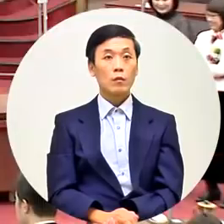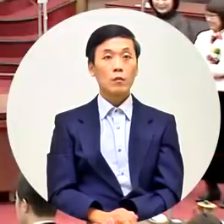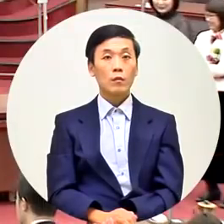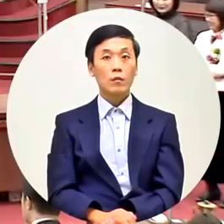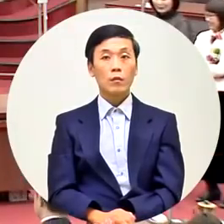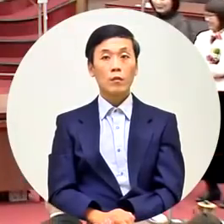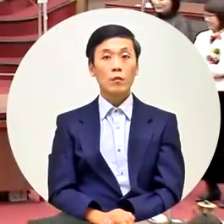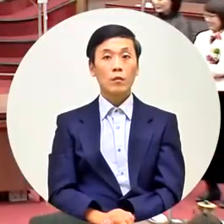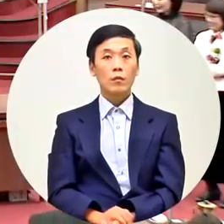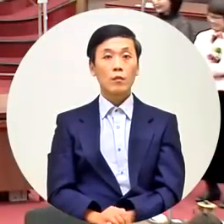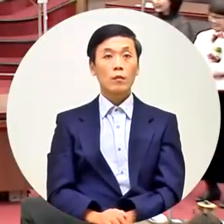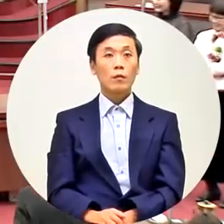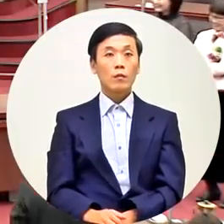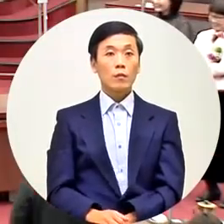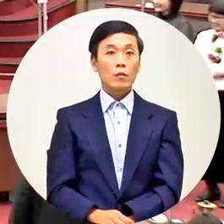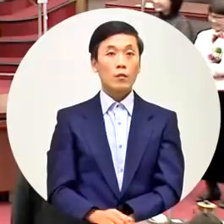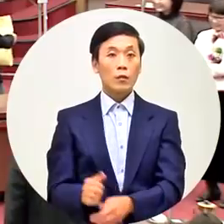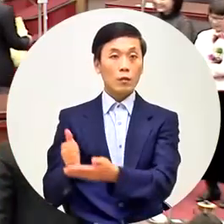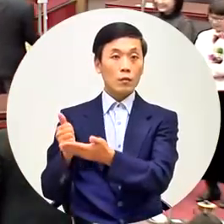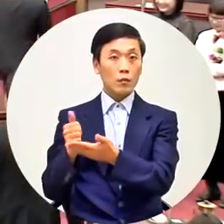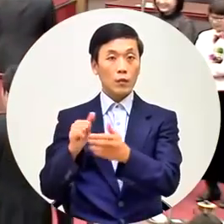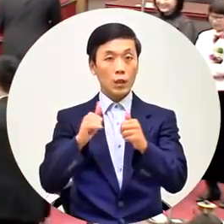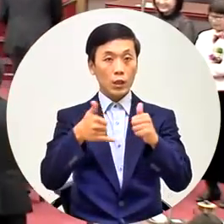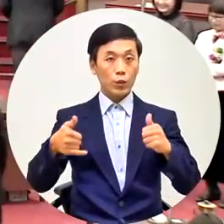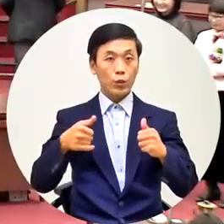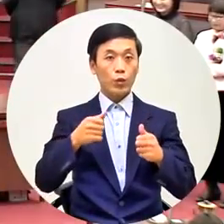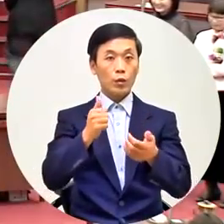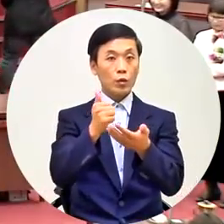请中一众议员领取选票。